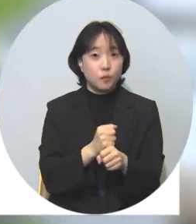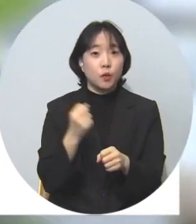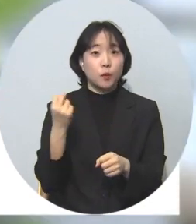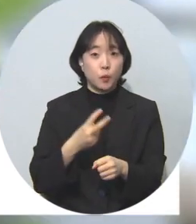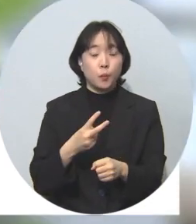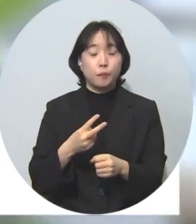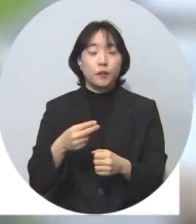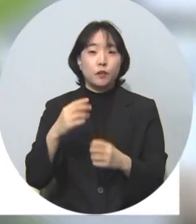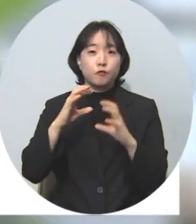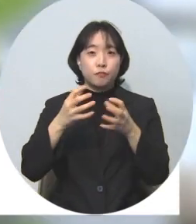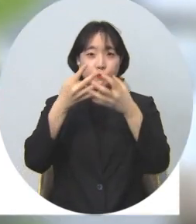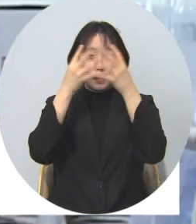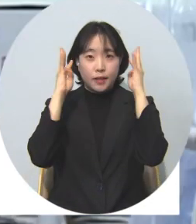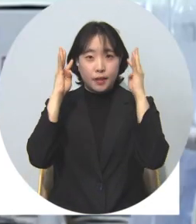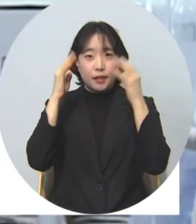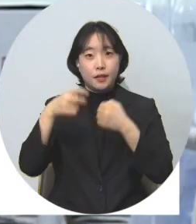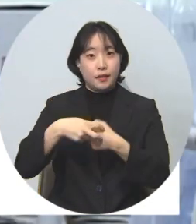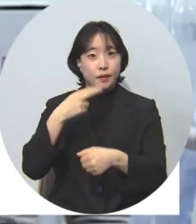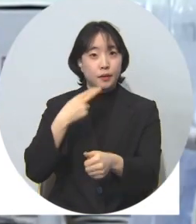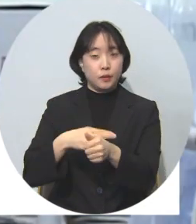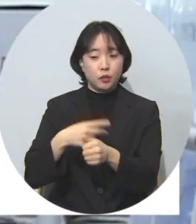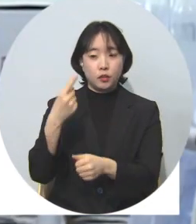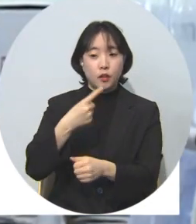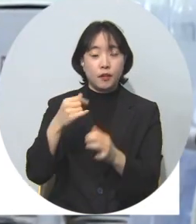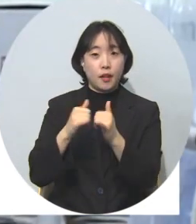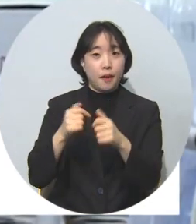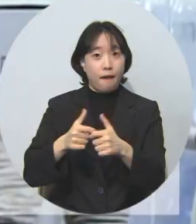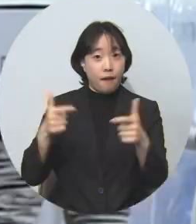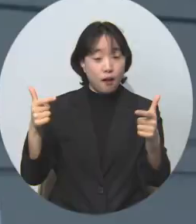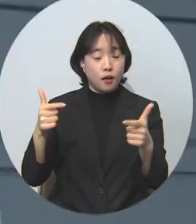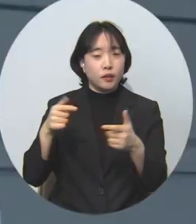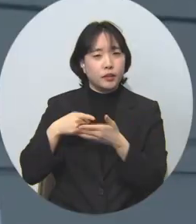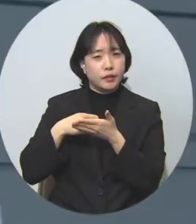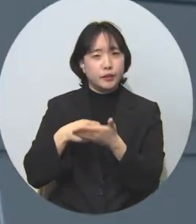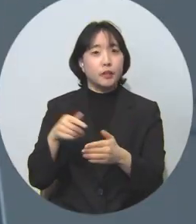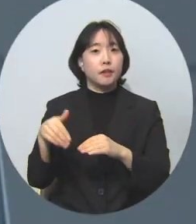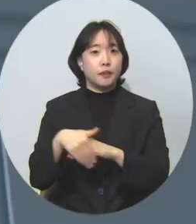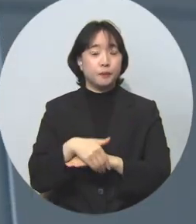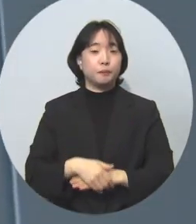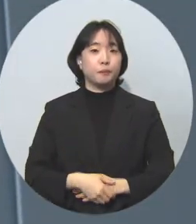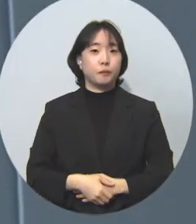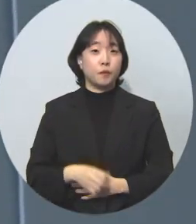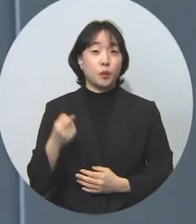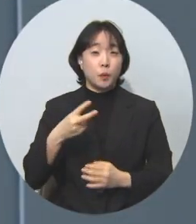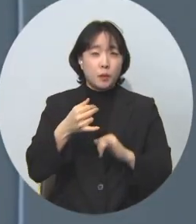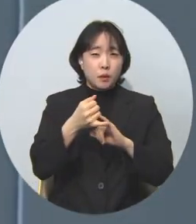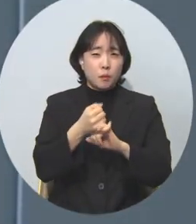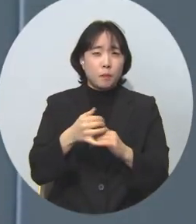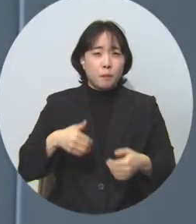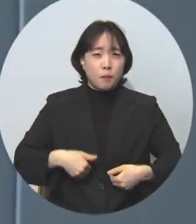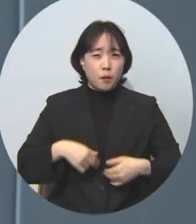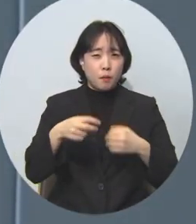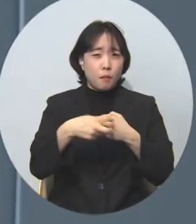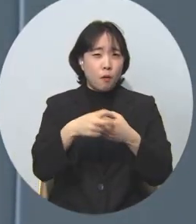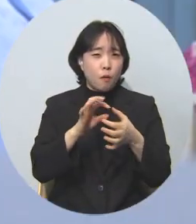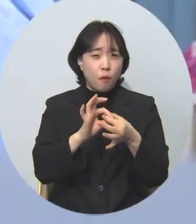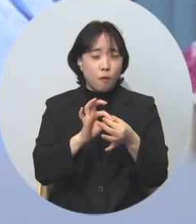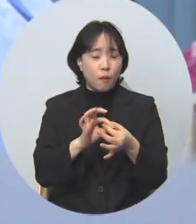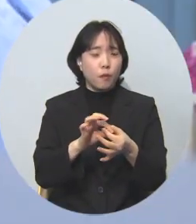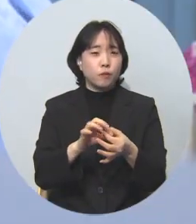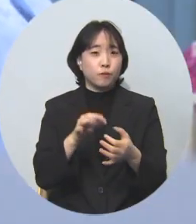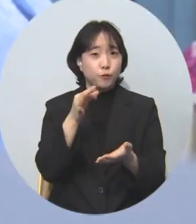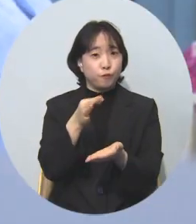교수도 오는 2027년까지 천명 더 늘립니다 필수의료 수가 개선도 빠른 시일 안에 공개할